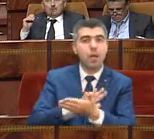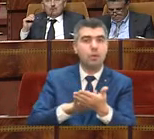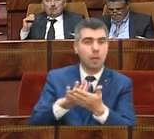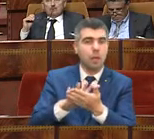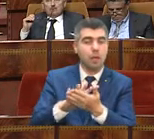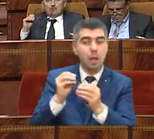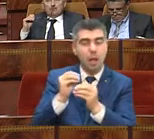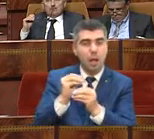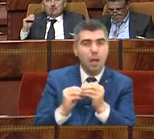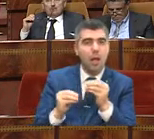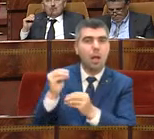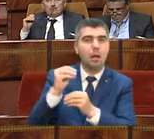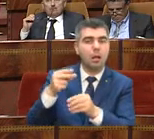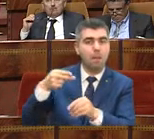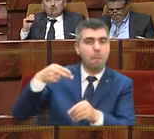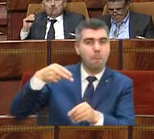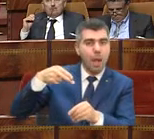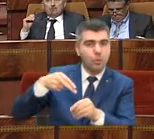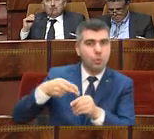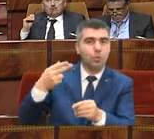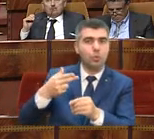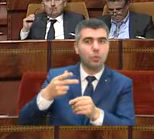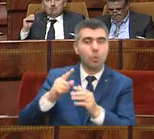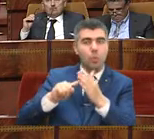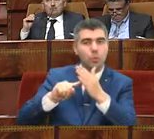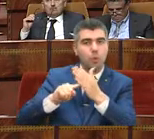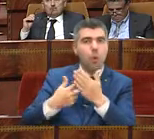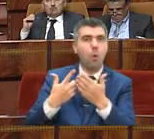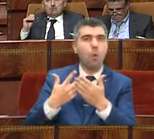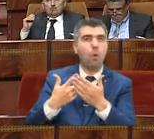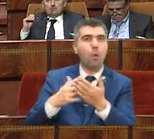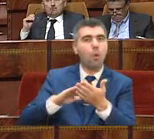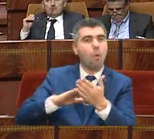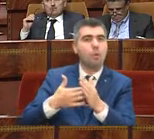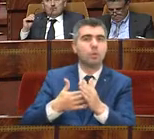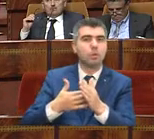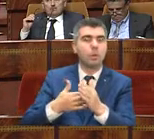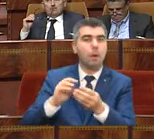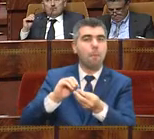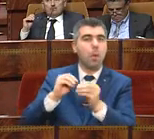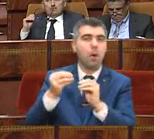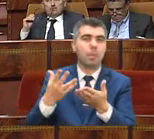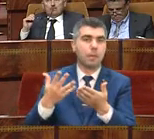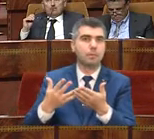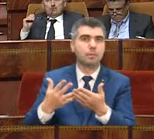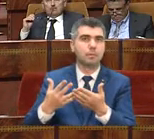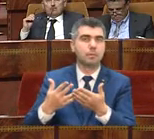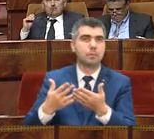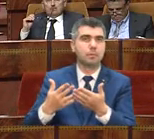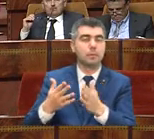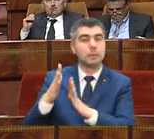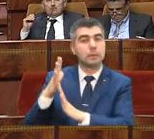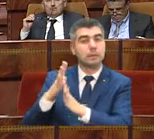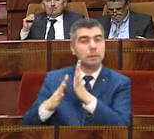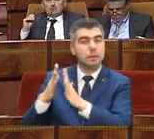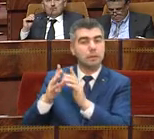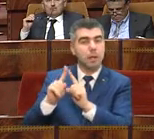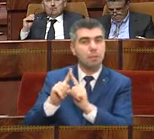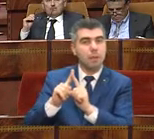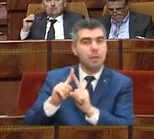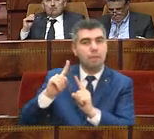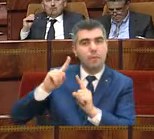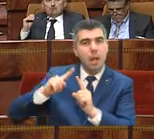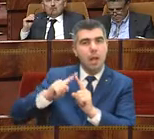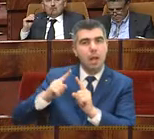ديال الغازوال ديال البنزين ديال الكهرباء. كل هذا منذ أيام قليلة